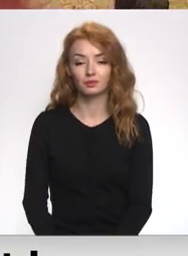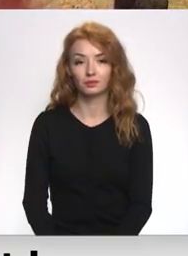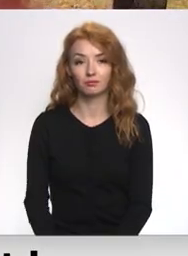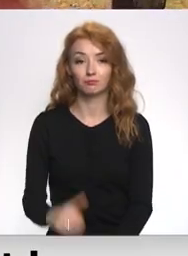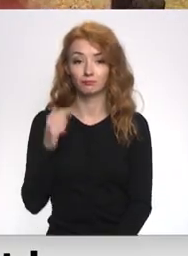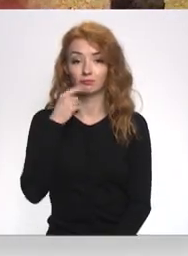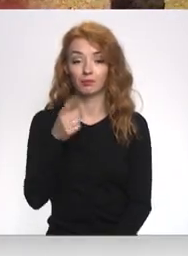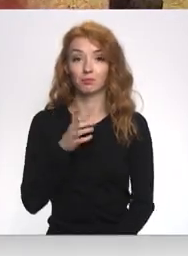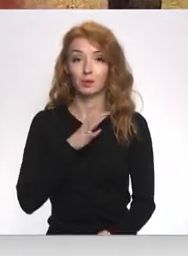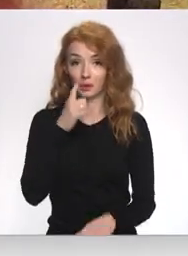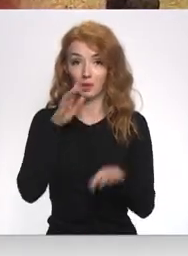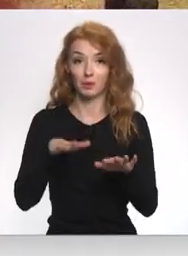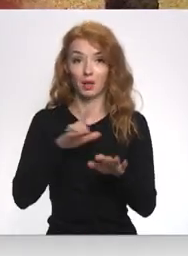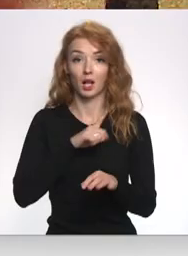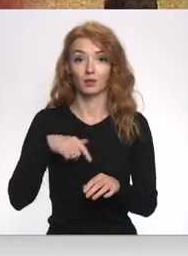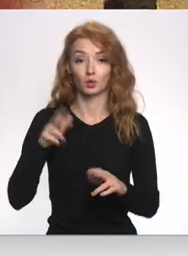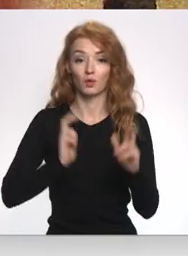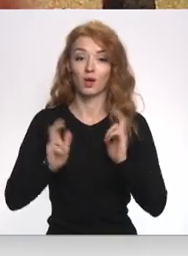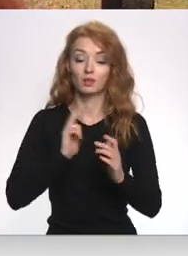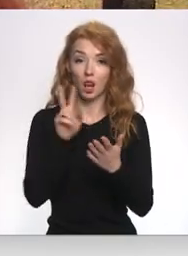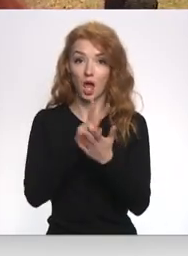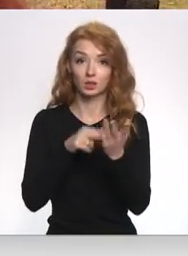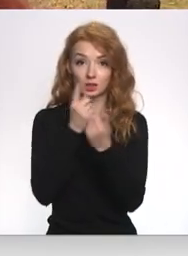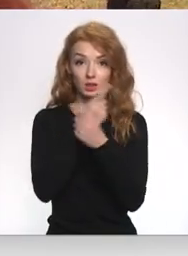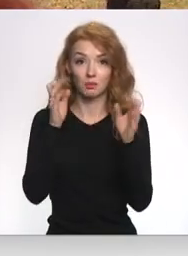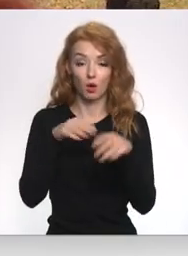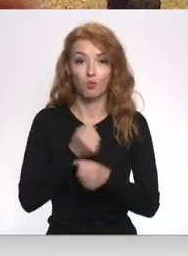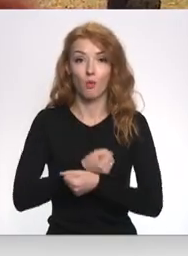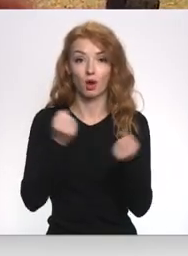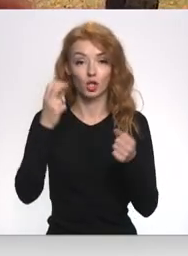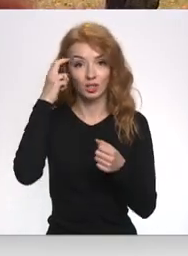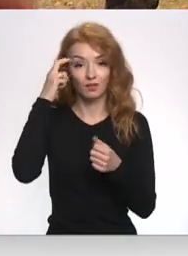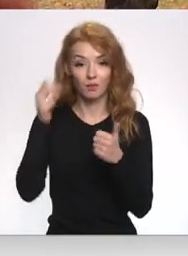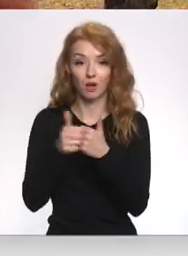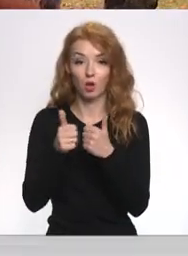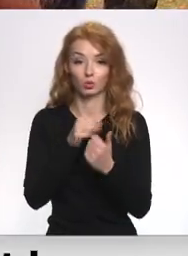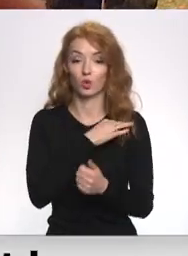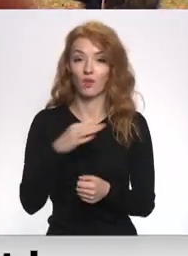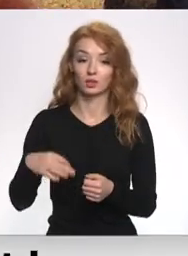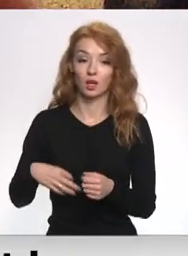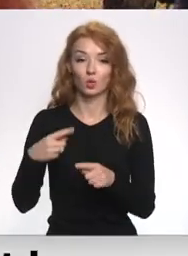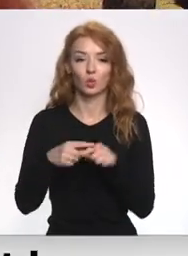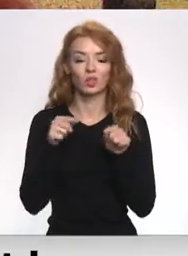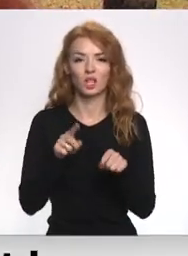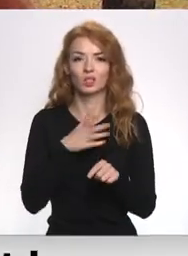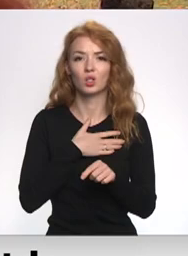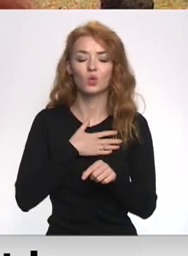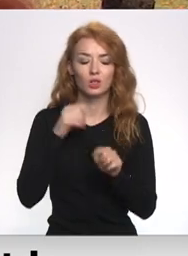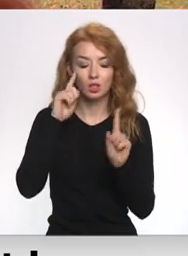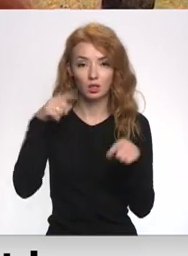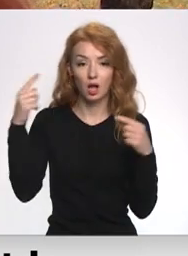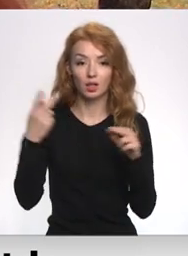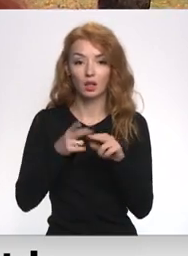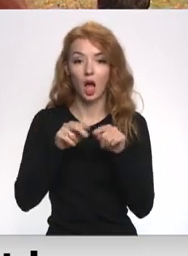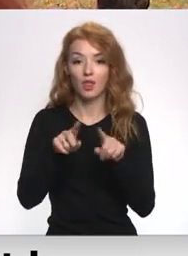Es biju te pat Latvijas universitātē, lasīju ziņas par bombardēšanu Kijevā blokus universitātē. Un tas ir tik neprātīgi, ka